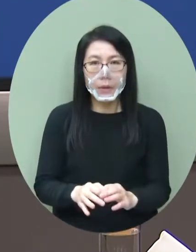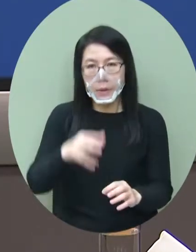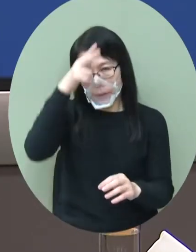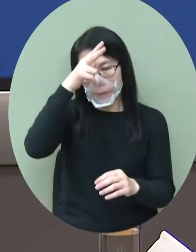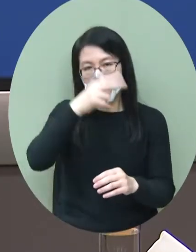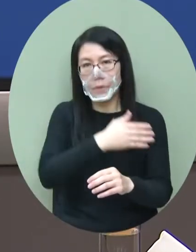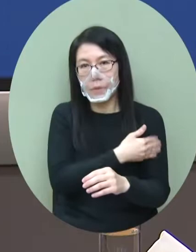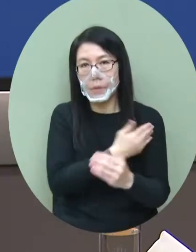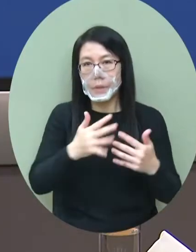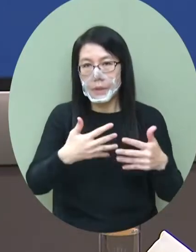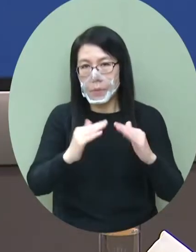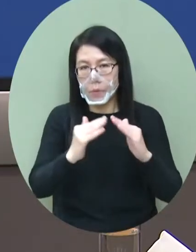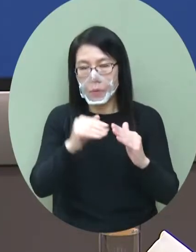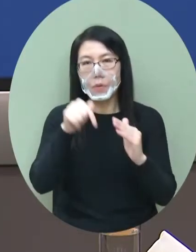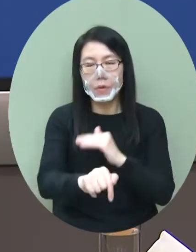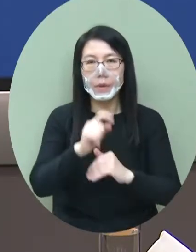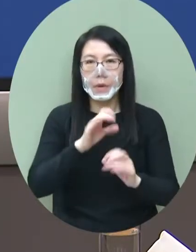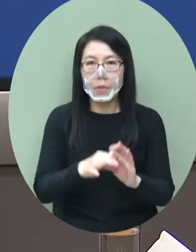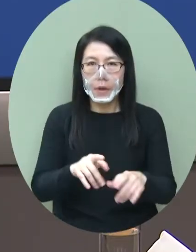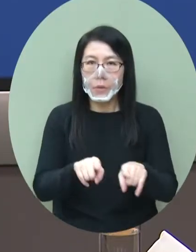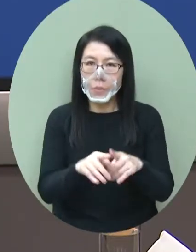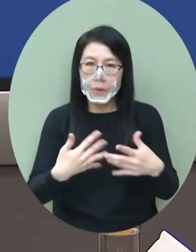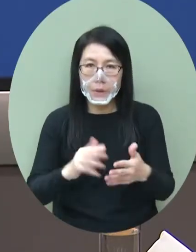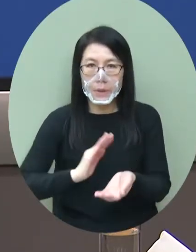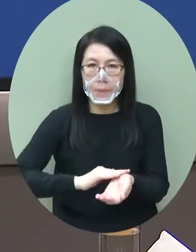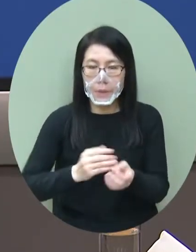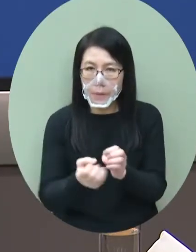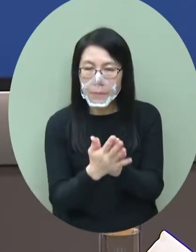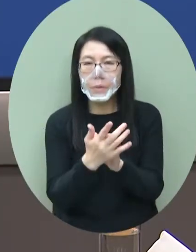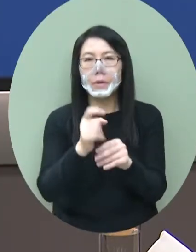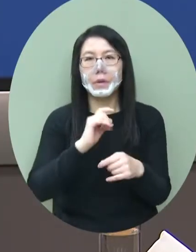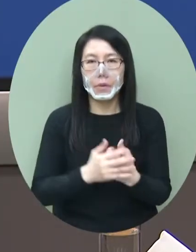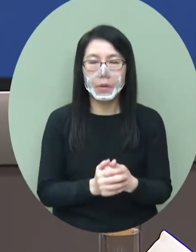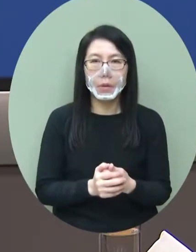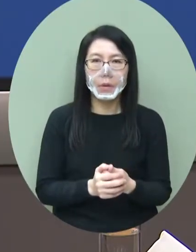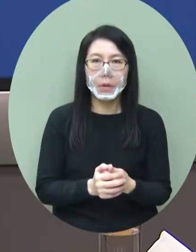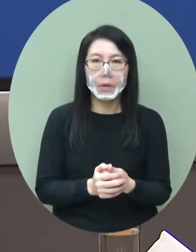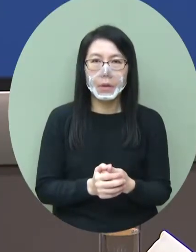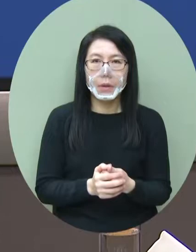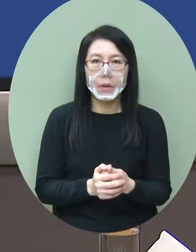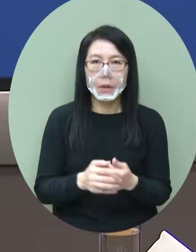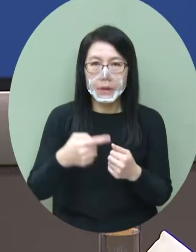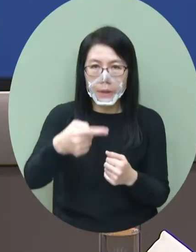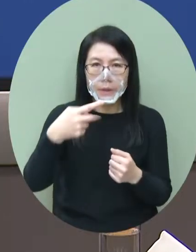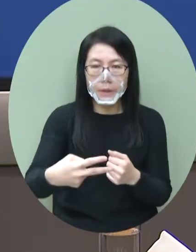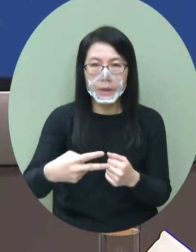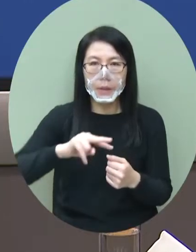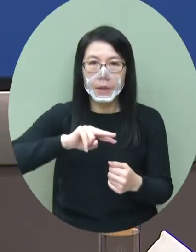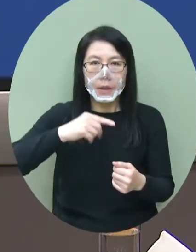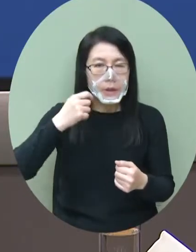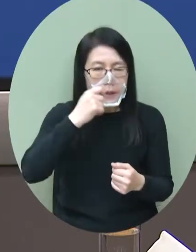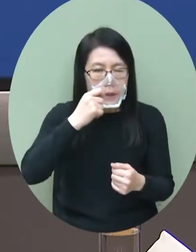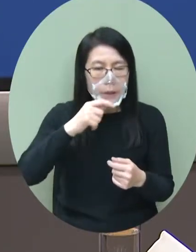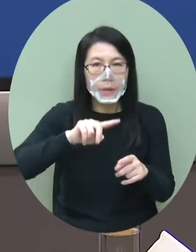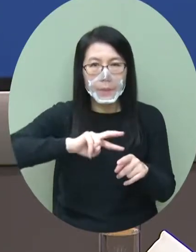同样的，关于公务员事务局对于受到感染的同事，他们已经在两次的测试